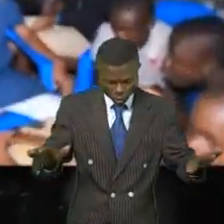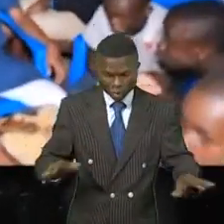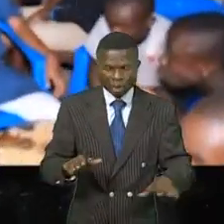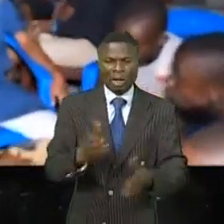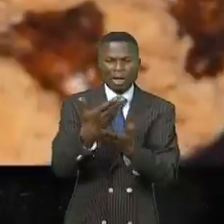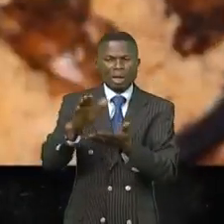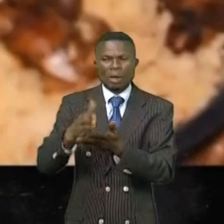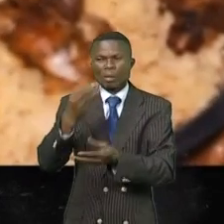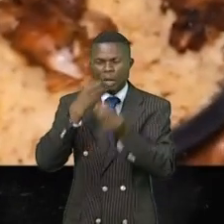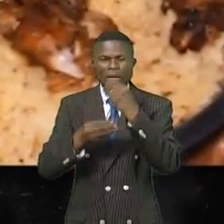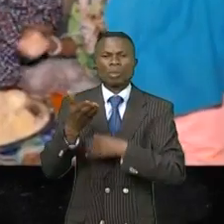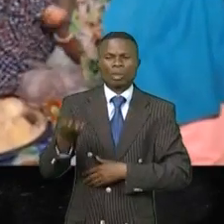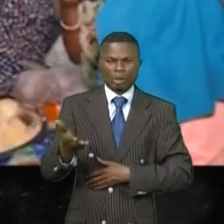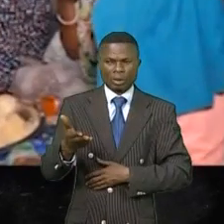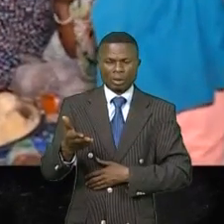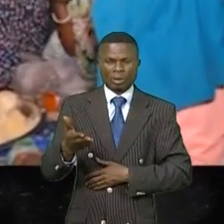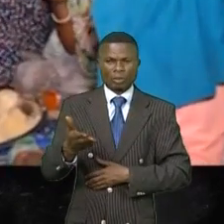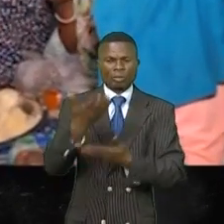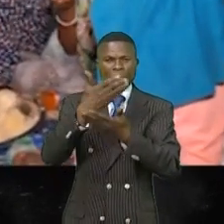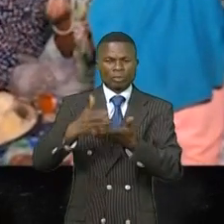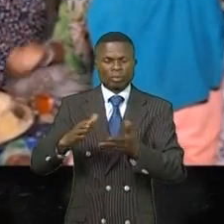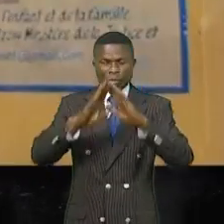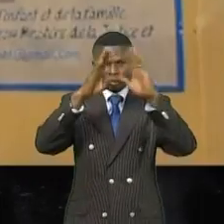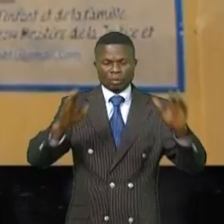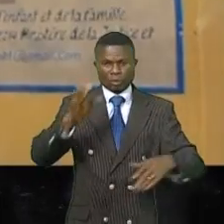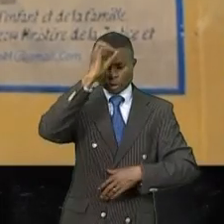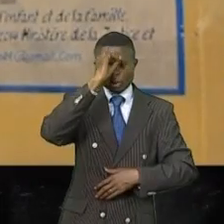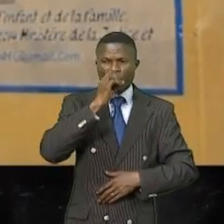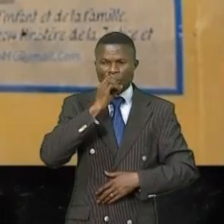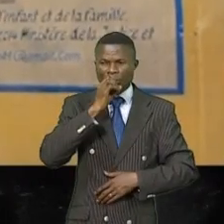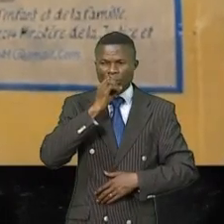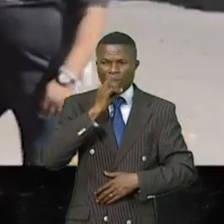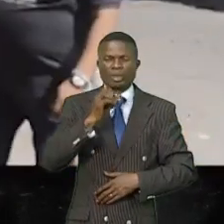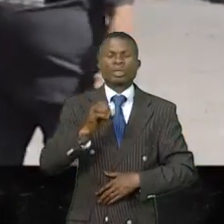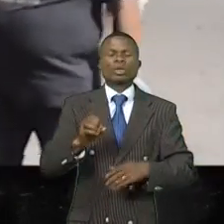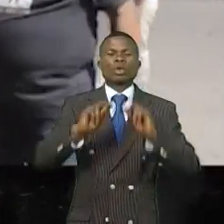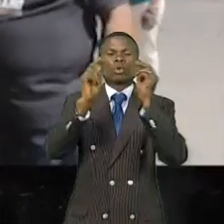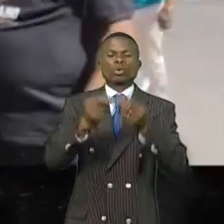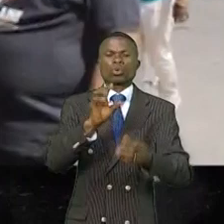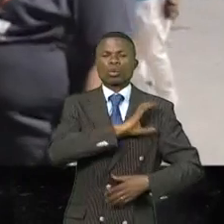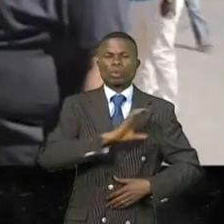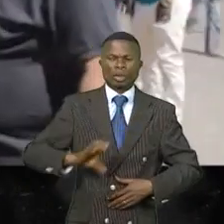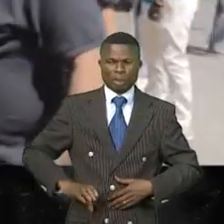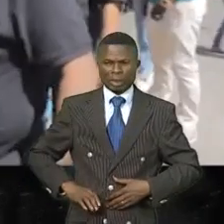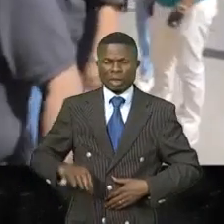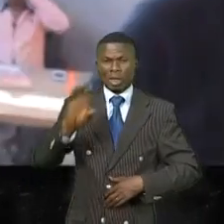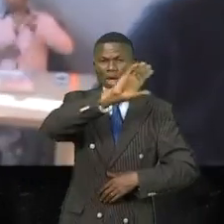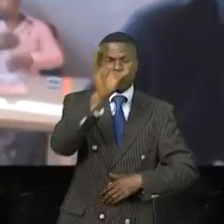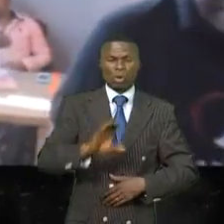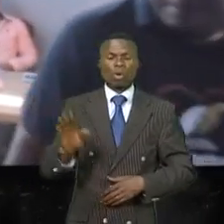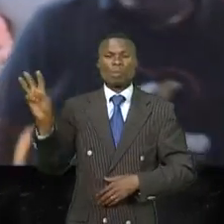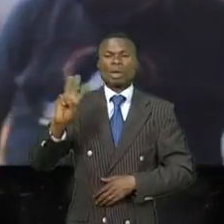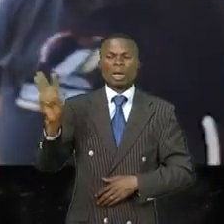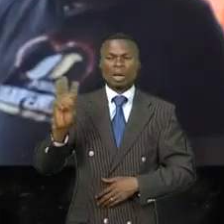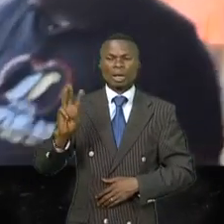repas a été servi. À l'étape de l'orphelinat Lisanga Yakristo, dans la commune d'Engaba, Gisèle Ngwala a,